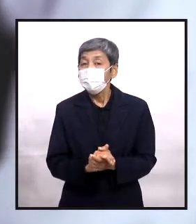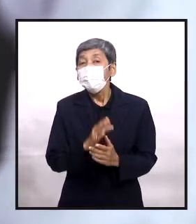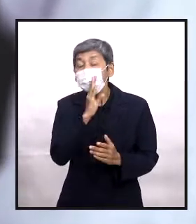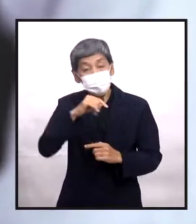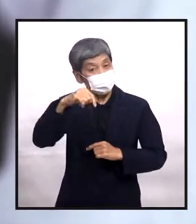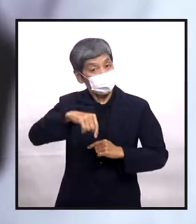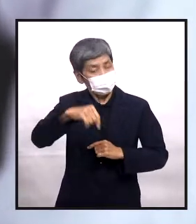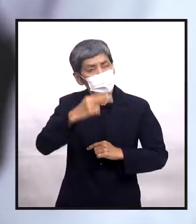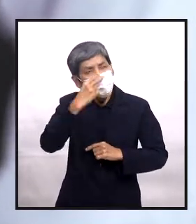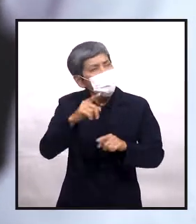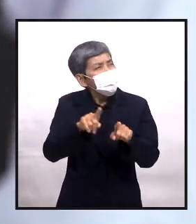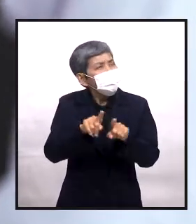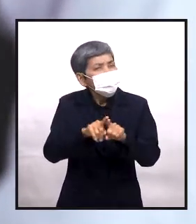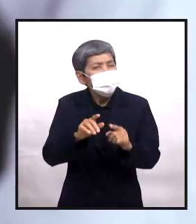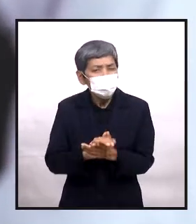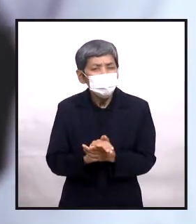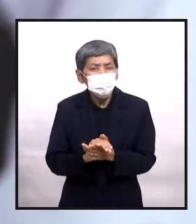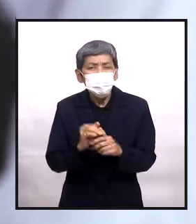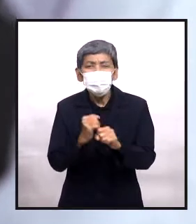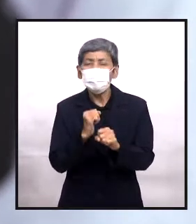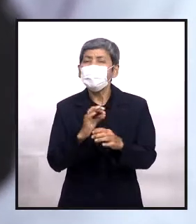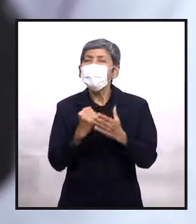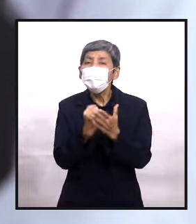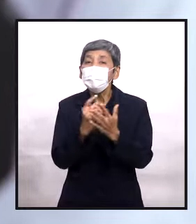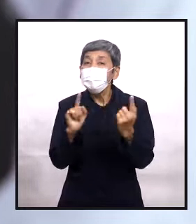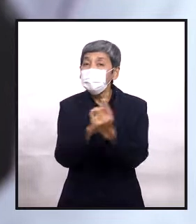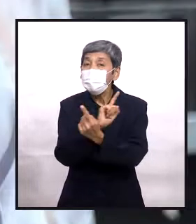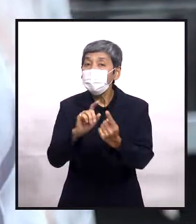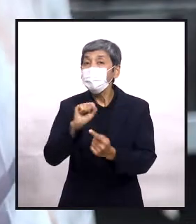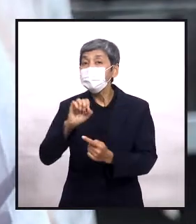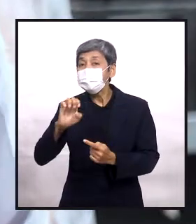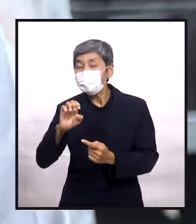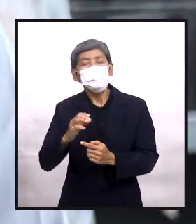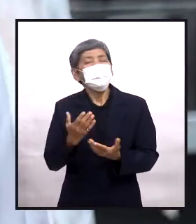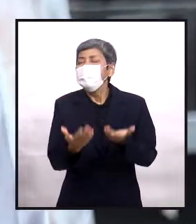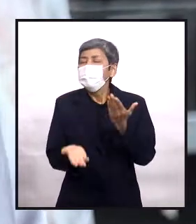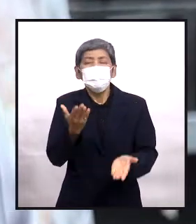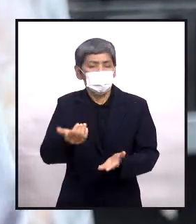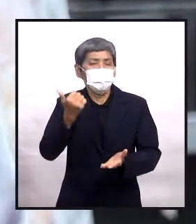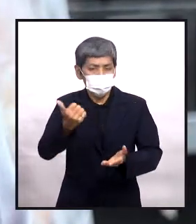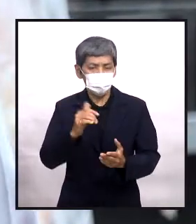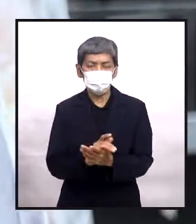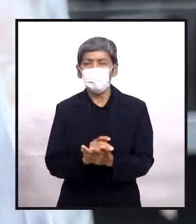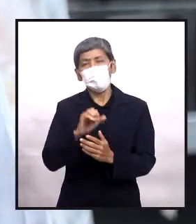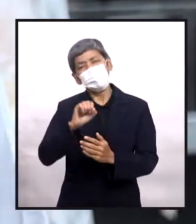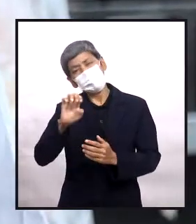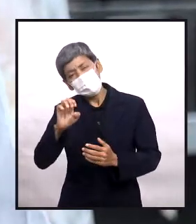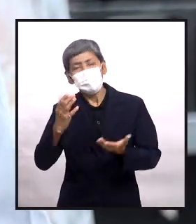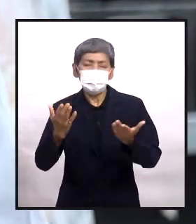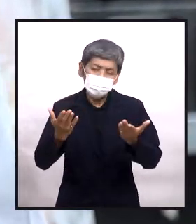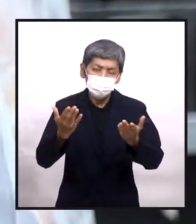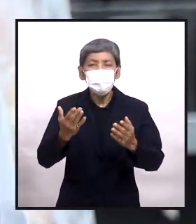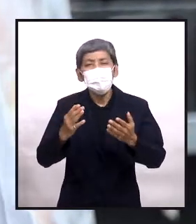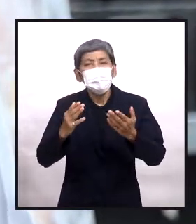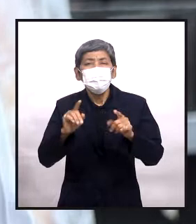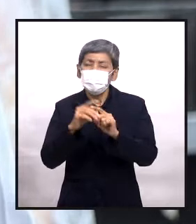าเรียกว่าที่เนี่ยมองเป็นก็เป็น SE เป็นธุรกิจเพื่อสังคมไหมคะที่นี ่แล้วแต่คำจำกัดความของเขาว่า Social Enterprise ค่ะ เพราะว่าเป็น